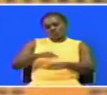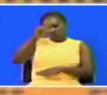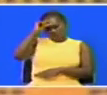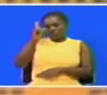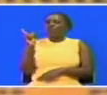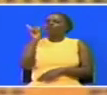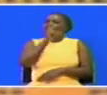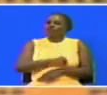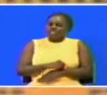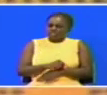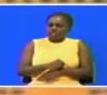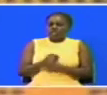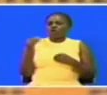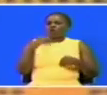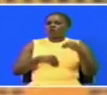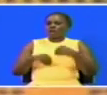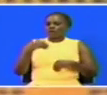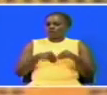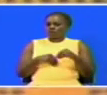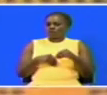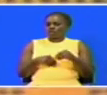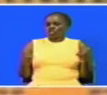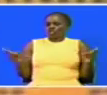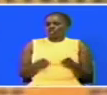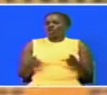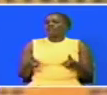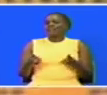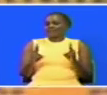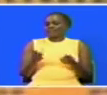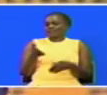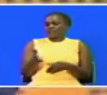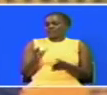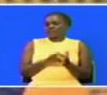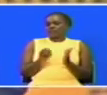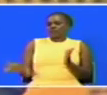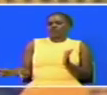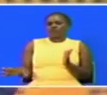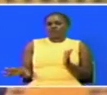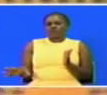kumaliza tatizo la ufisadi, kwani njia za mikato za matapeli zitakuwa zimeondolewa.